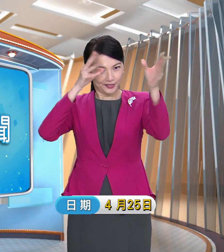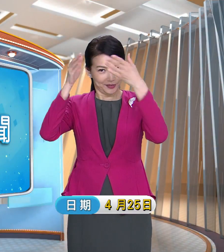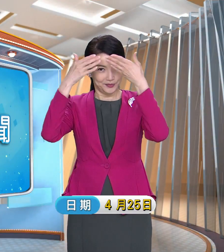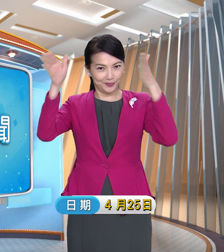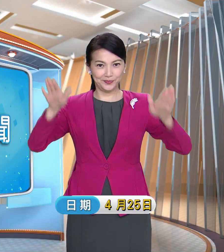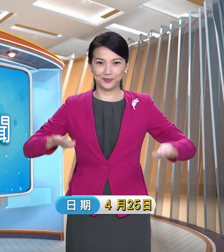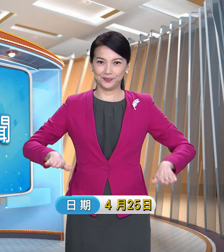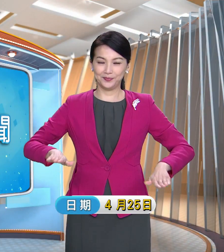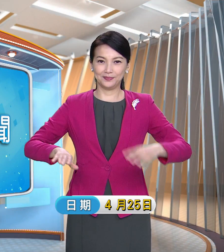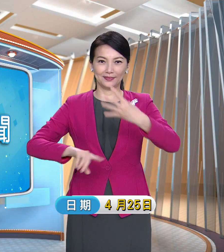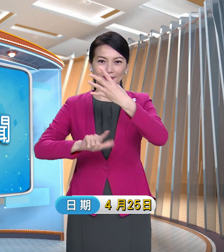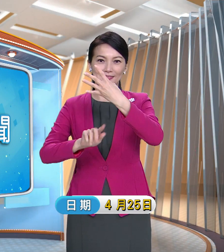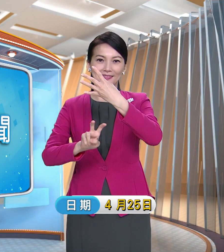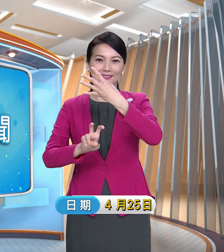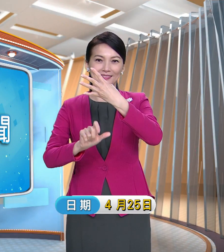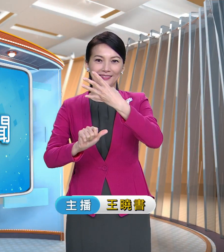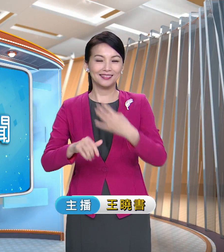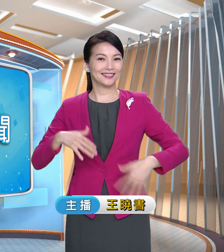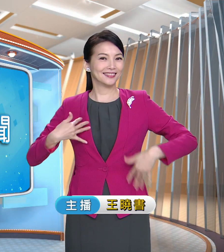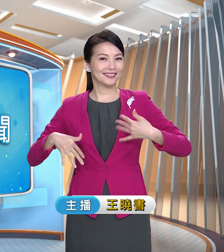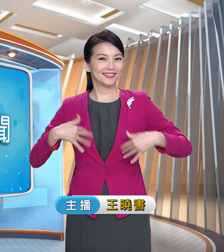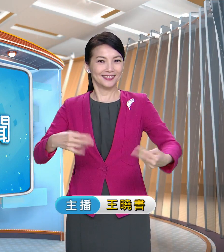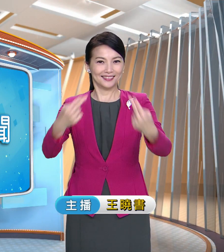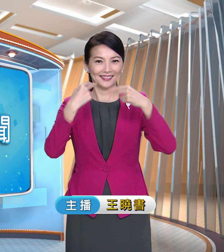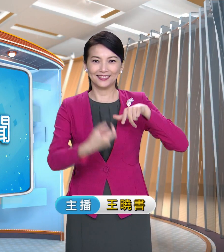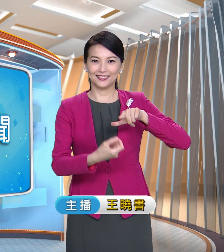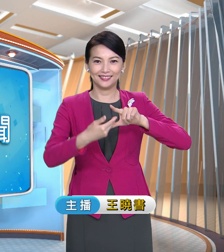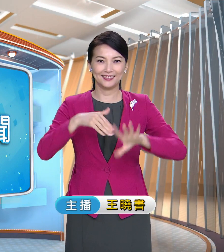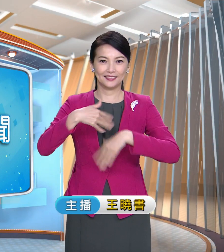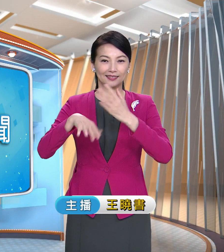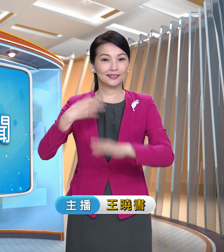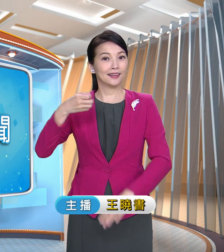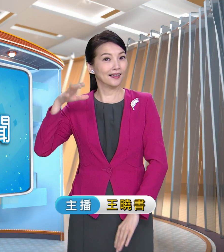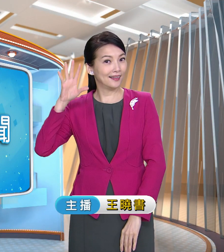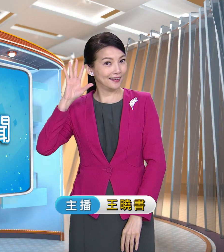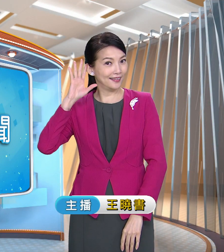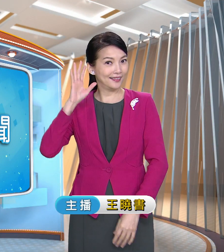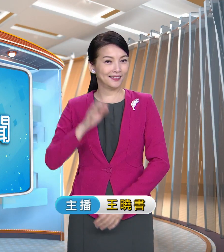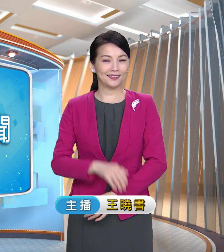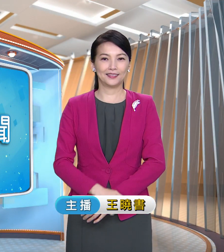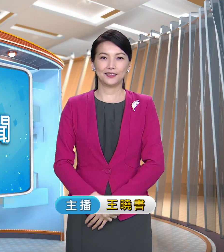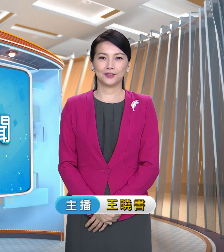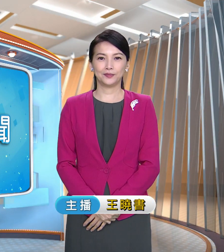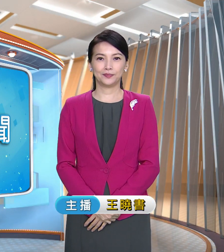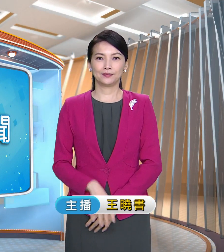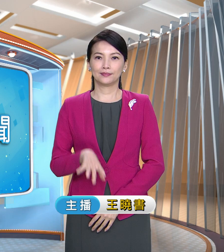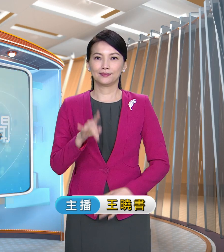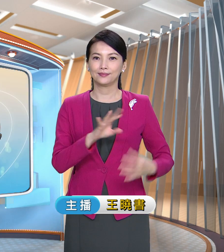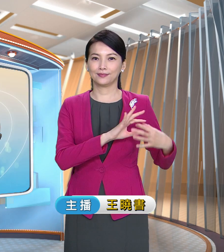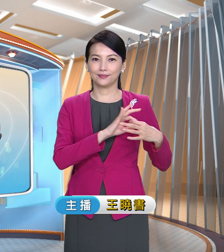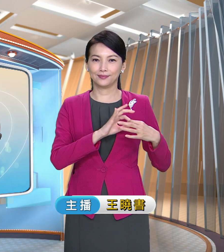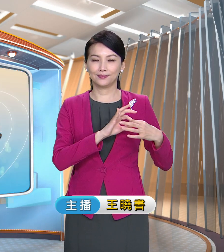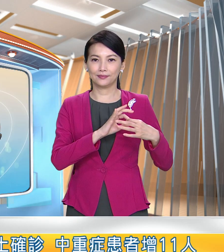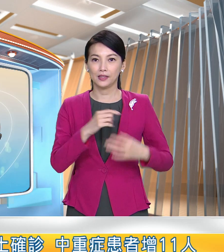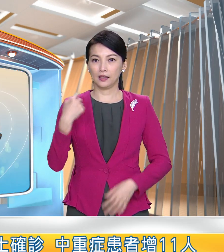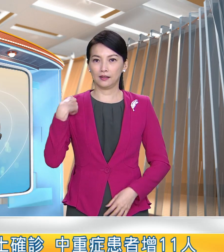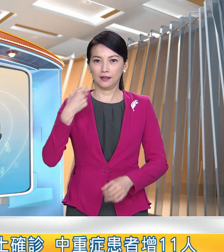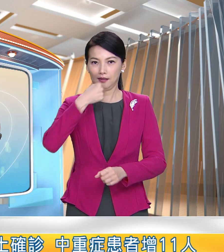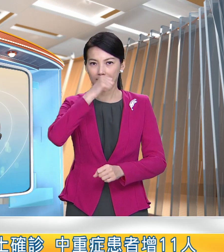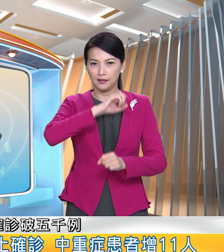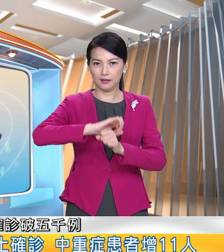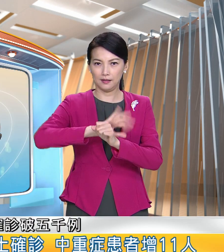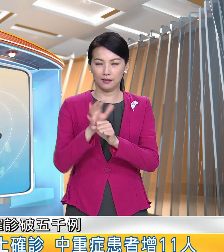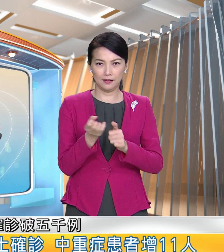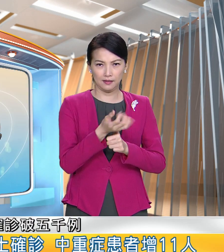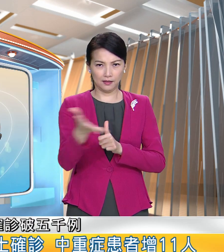新闻开视野，欢迎收看今天4月25号的公视首语新闻。首先来关心，